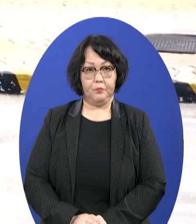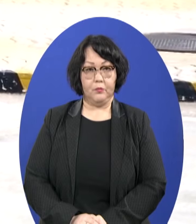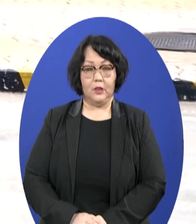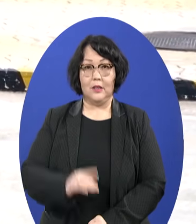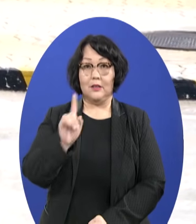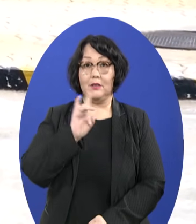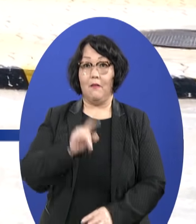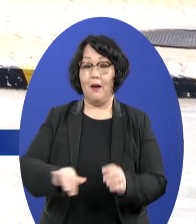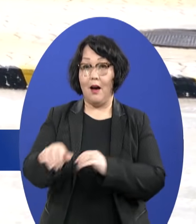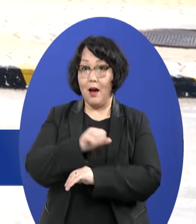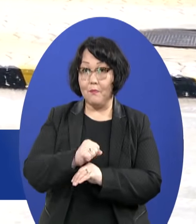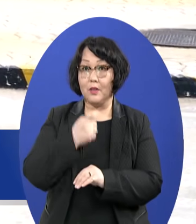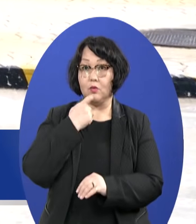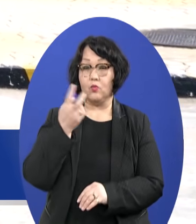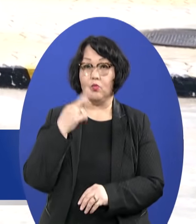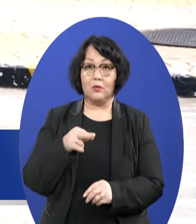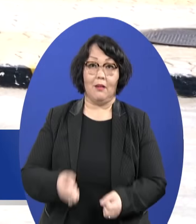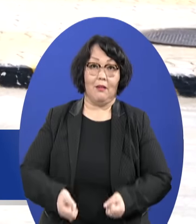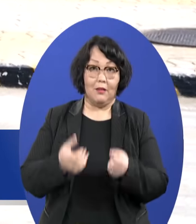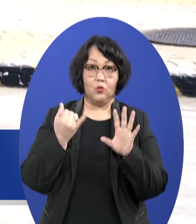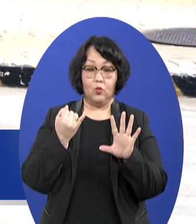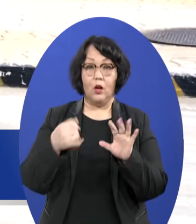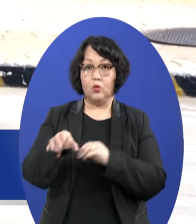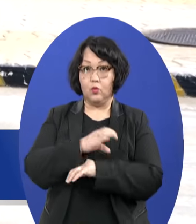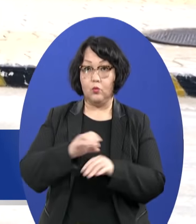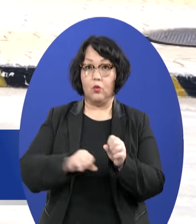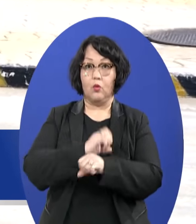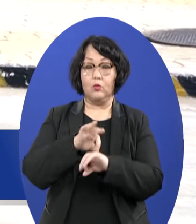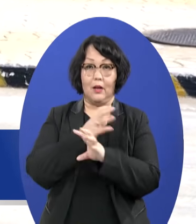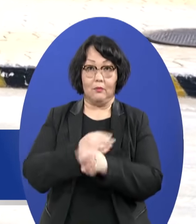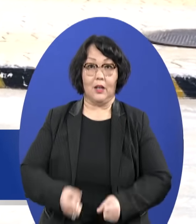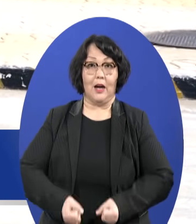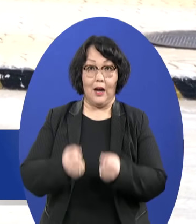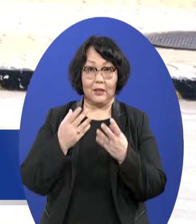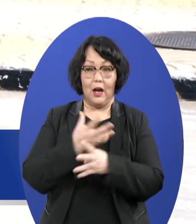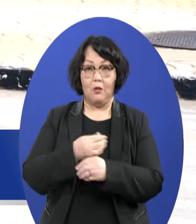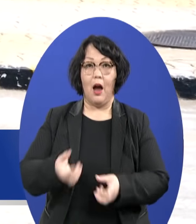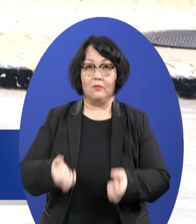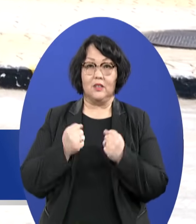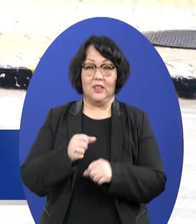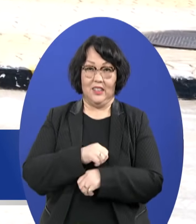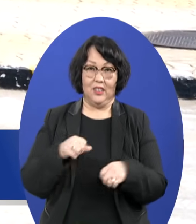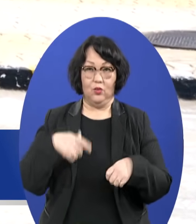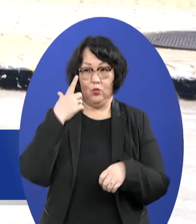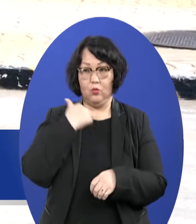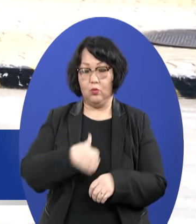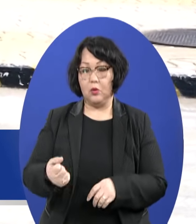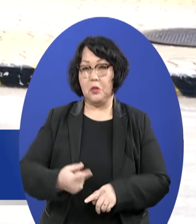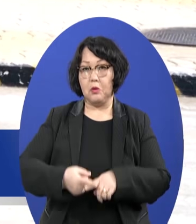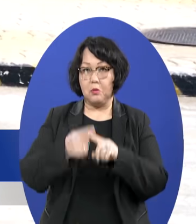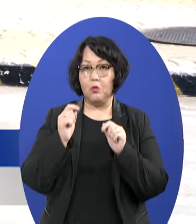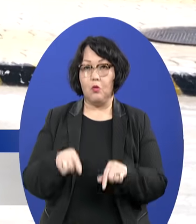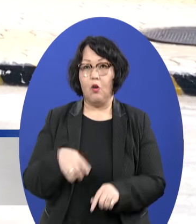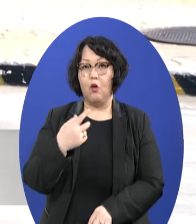Завхан аймгийн хувьд нөхцөл байдал хүнд байна. 6 суманд халдвар бүртгэгдсэн, халдвар авсан иргэдийн тоо өдөр бүр нэмэгдэж байна. Өнөөдрийн байдлаар